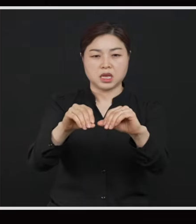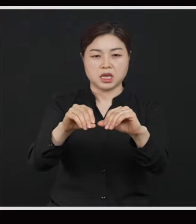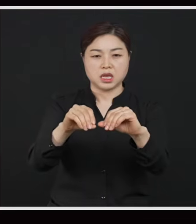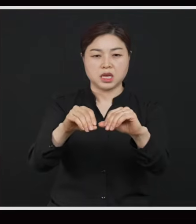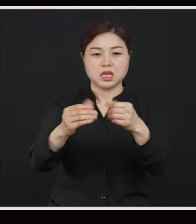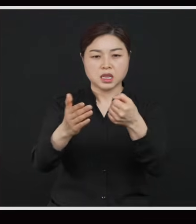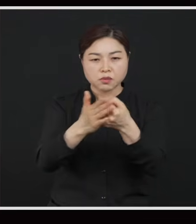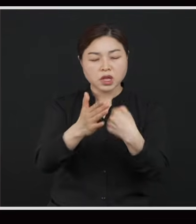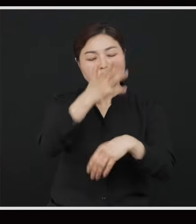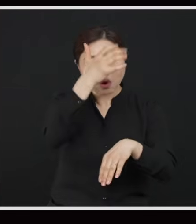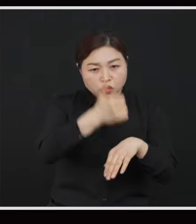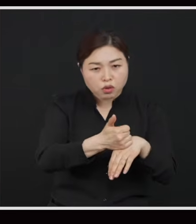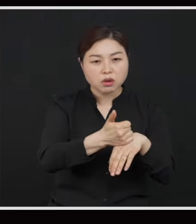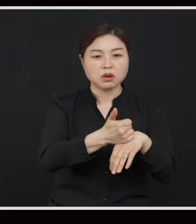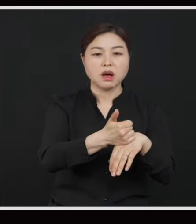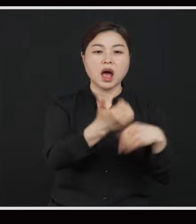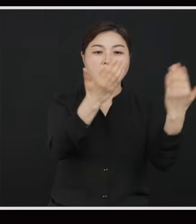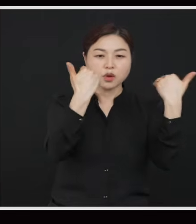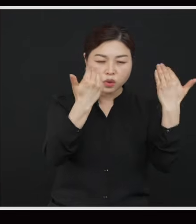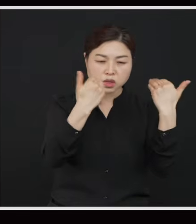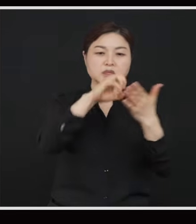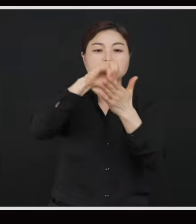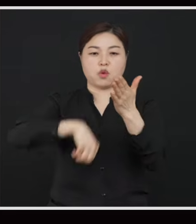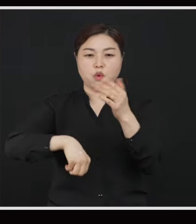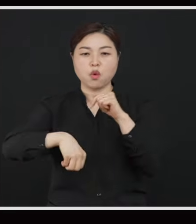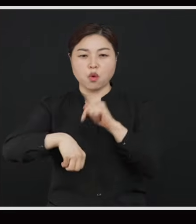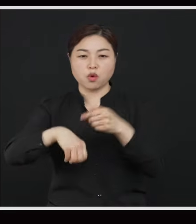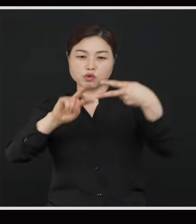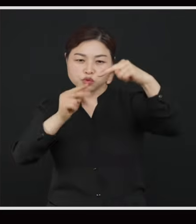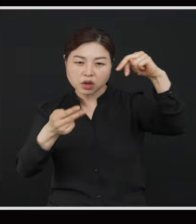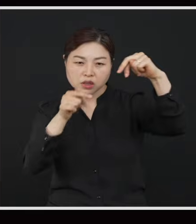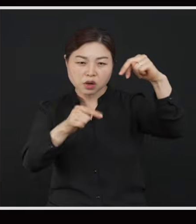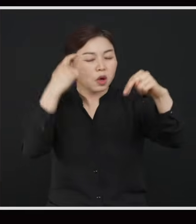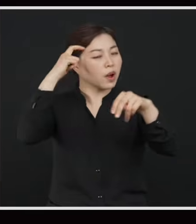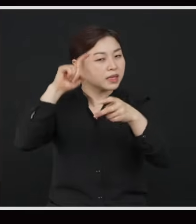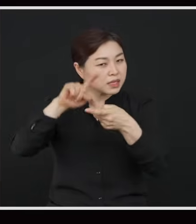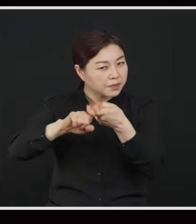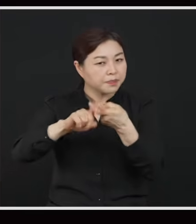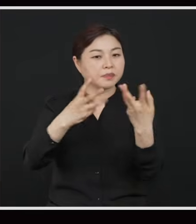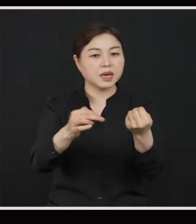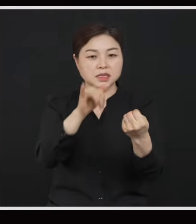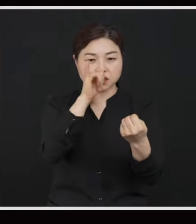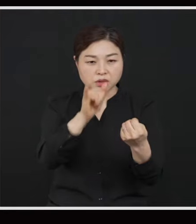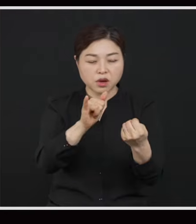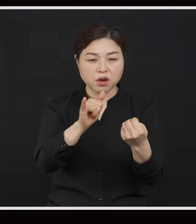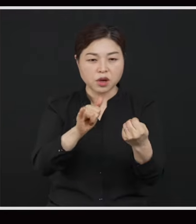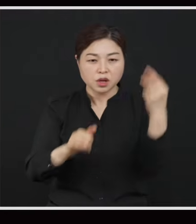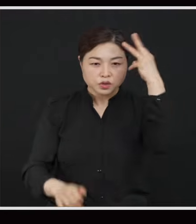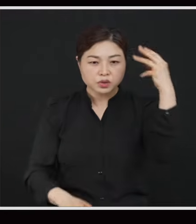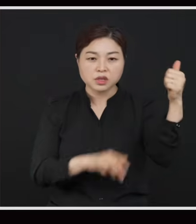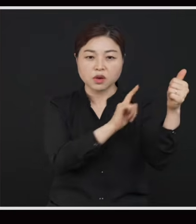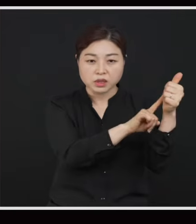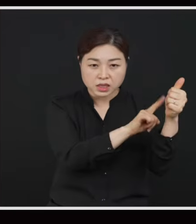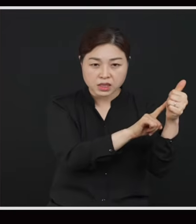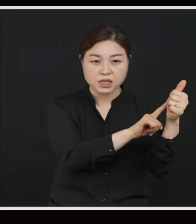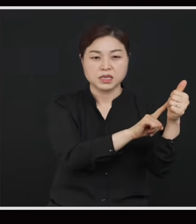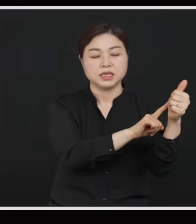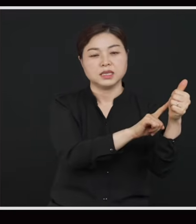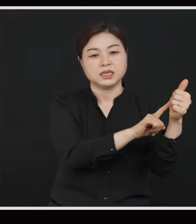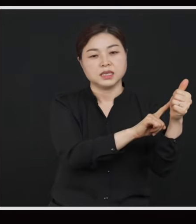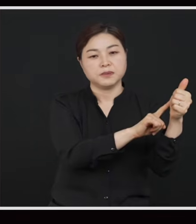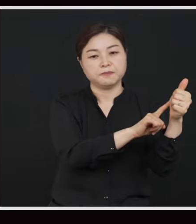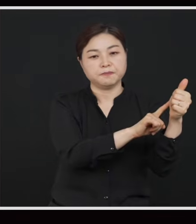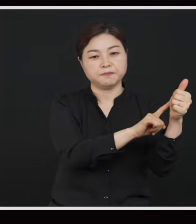추기경인데 그만두고 근데 유전 현상에 관심이 있으니까 아마 추기경께서